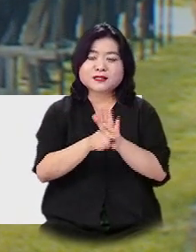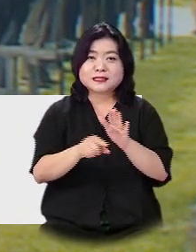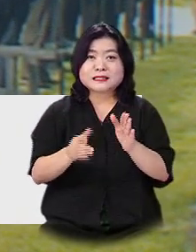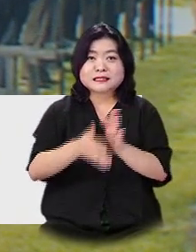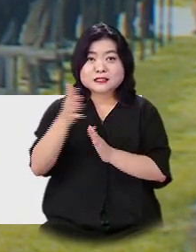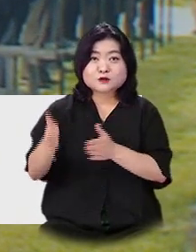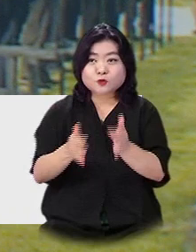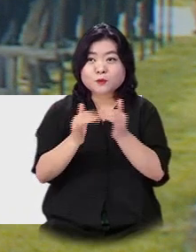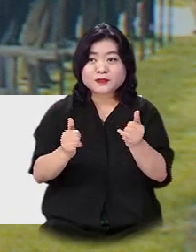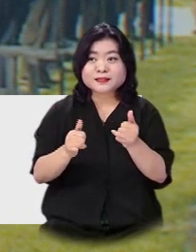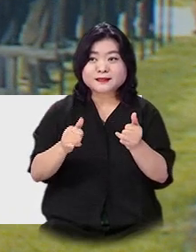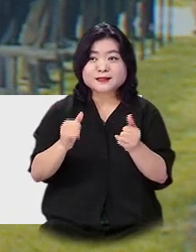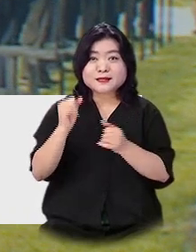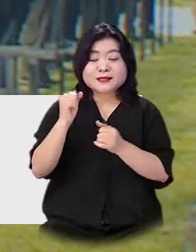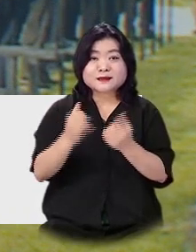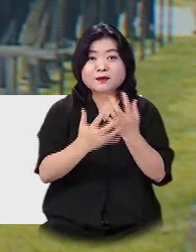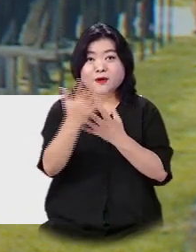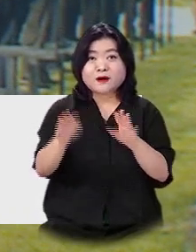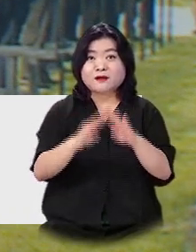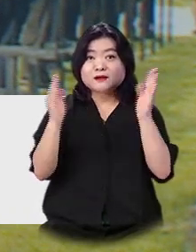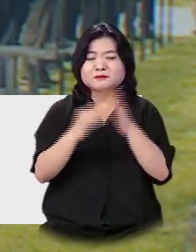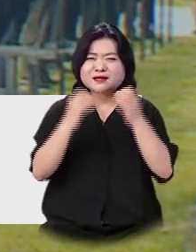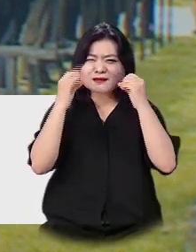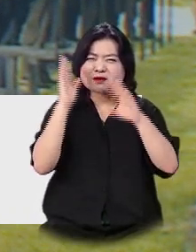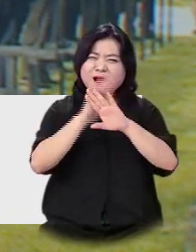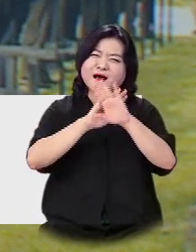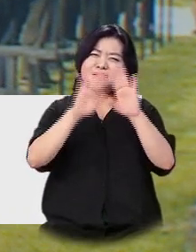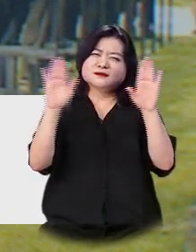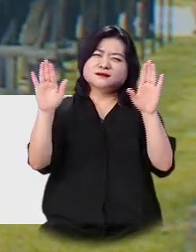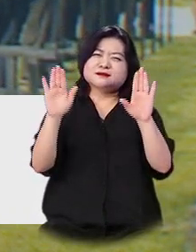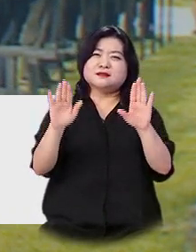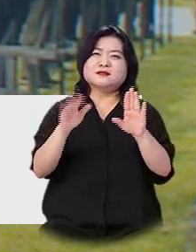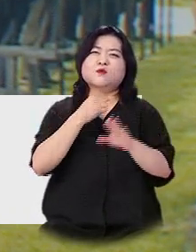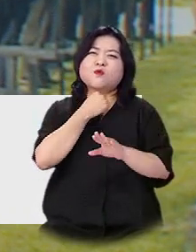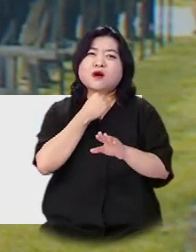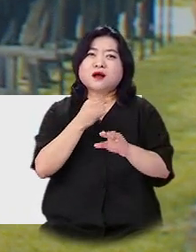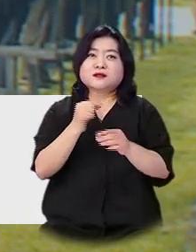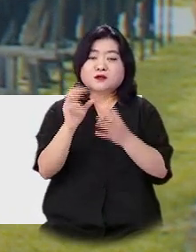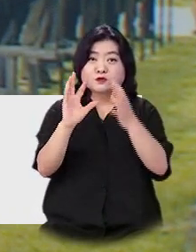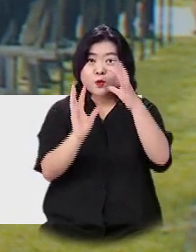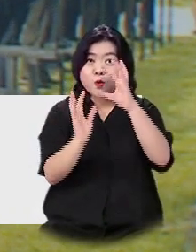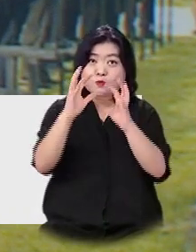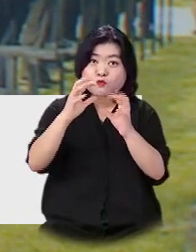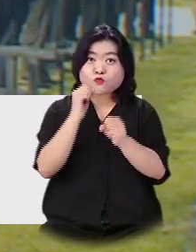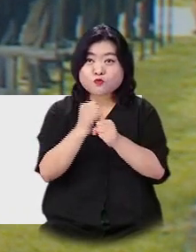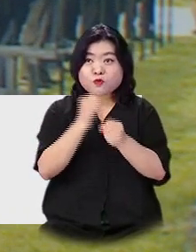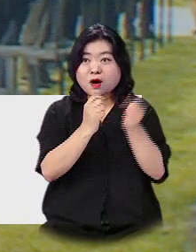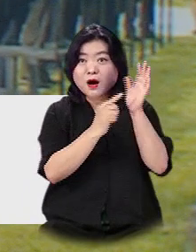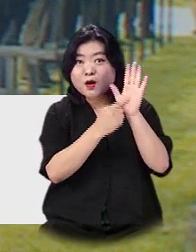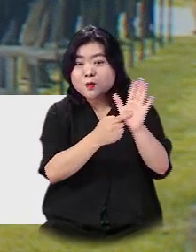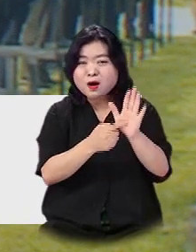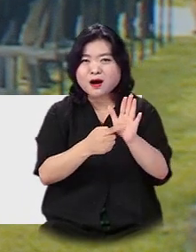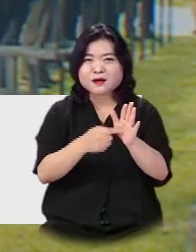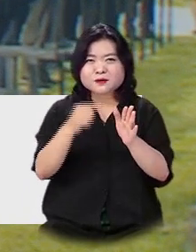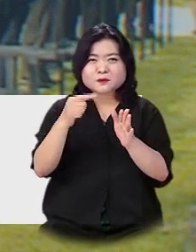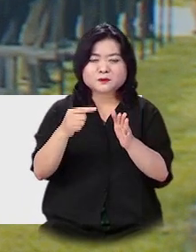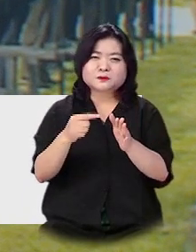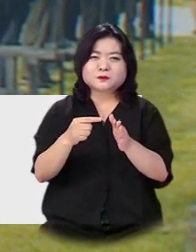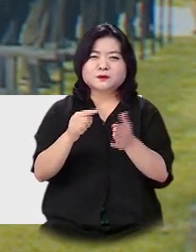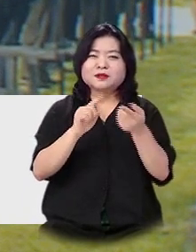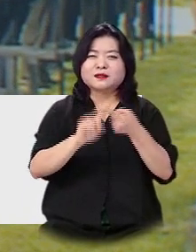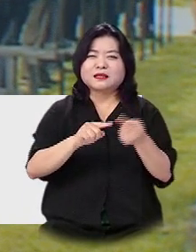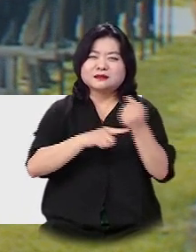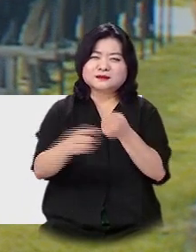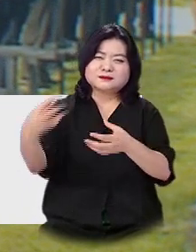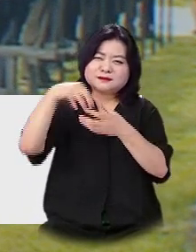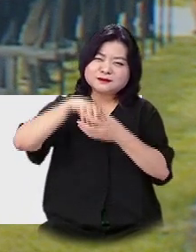열렸습니다. 새로운 하늘길을 염원하는 조형물 제막식과 함께 시도민의 희망 메시지를 담은 상생 타임캡슐도